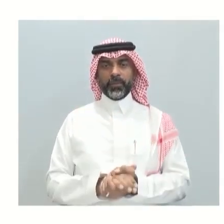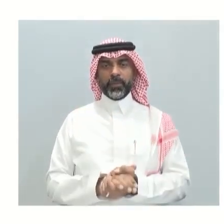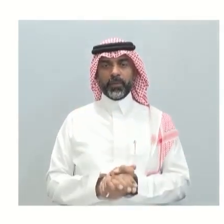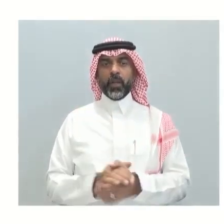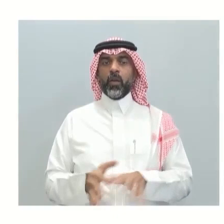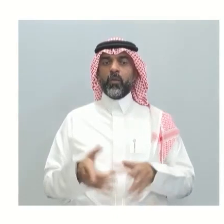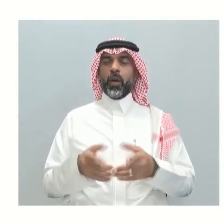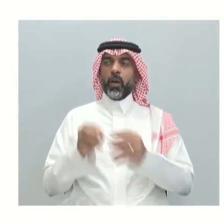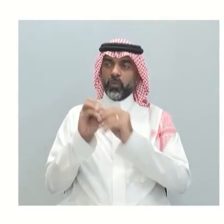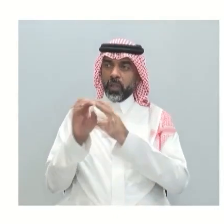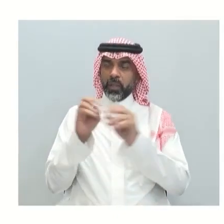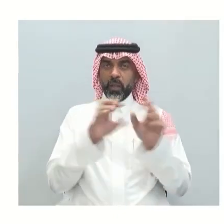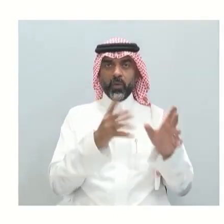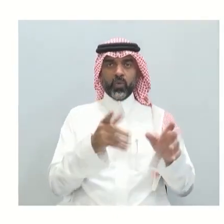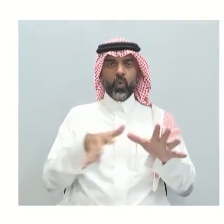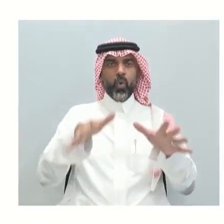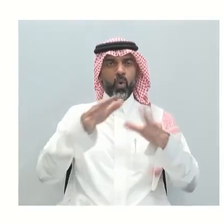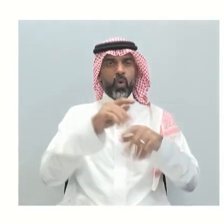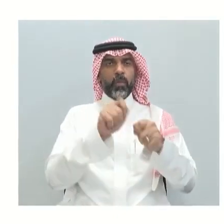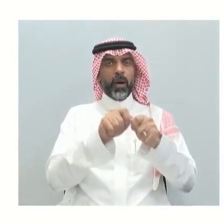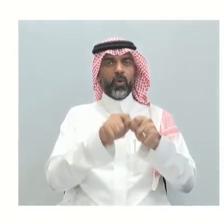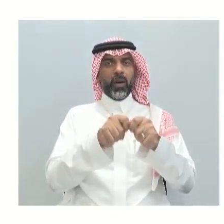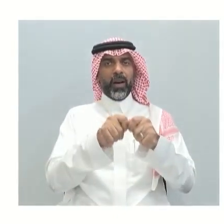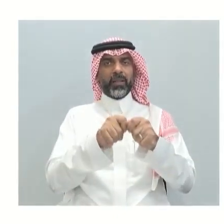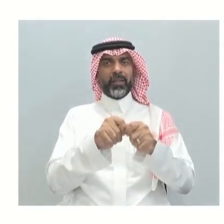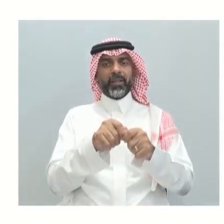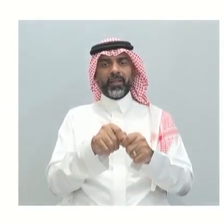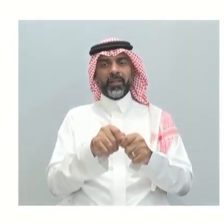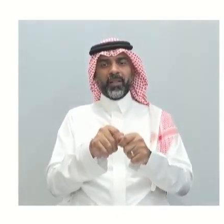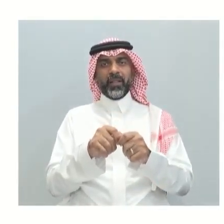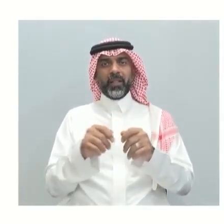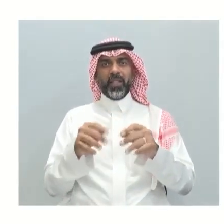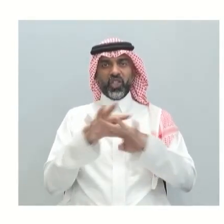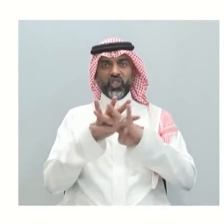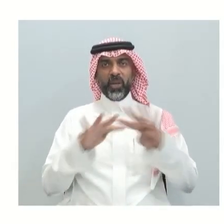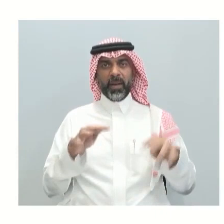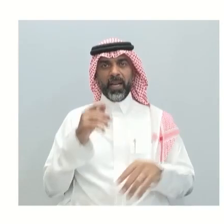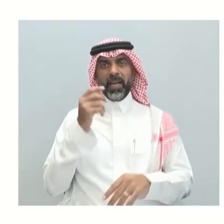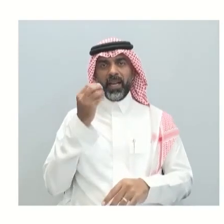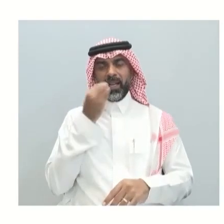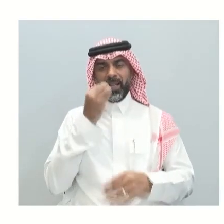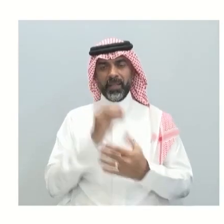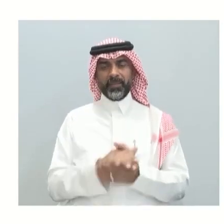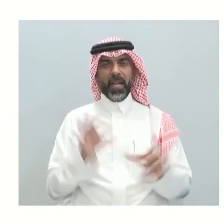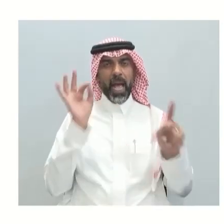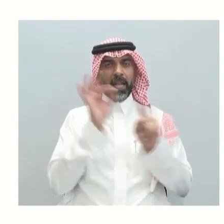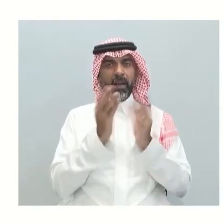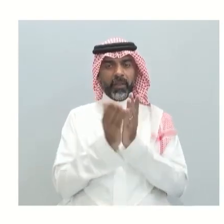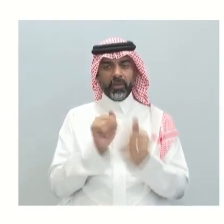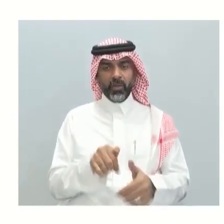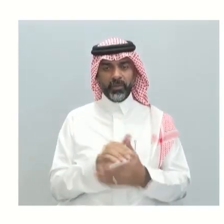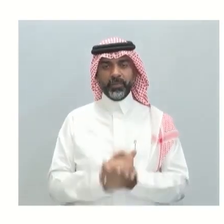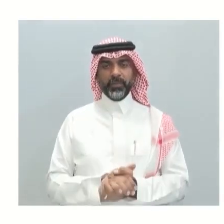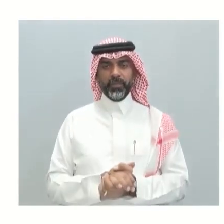افراد الشبكه الغذائيه ايضا خلال دراستنا لهذا الدرس باذن الله لدينا مجموعه اهداف نسعى سويا لتحقيقها